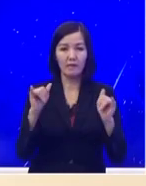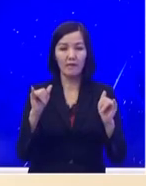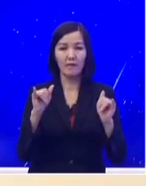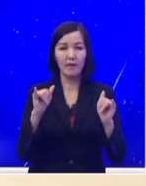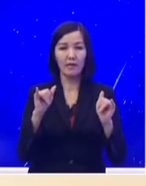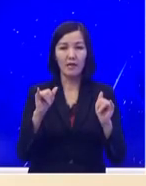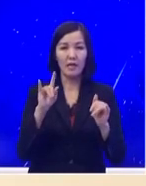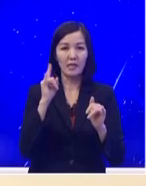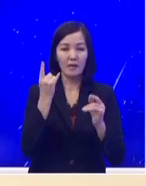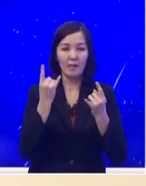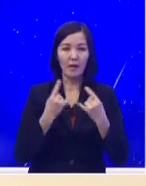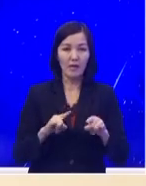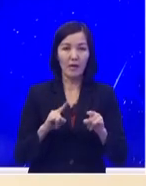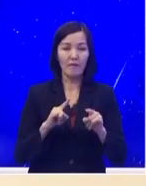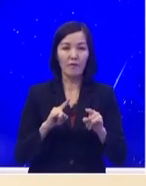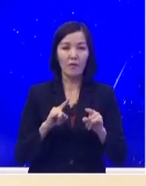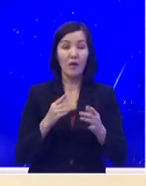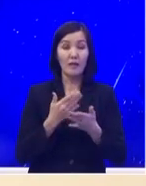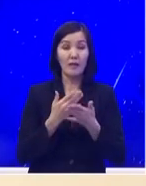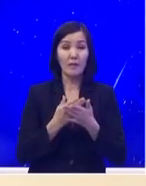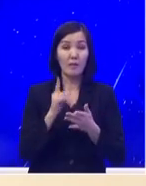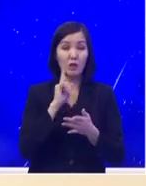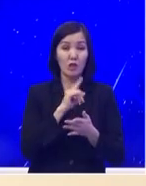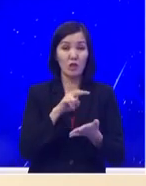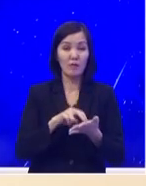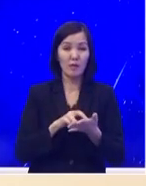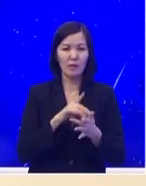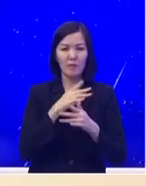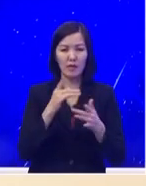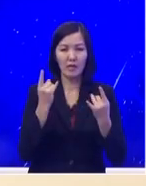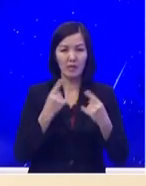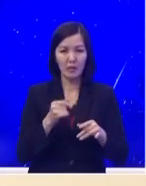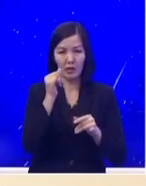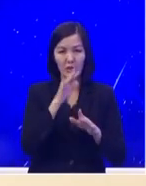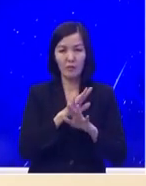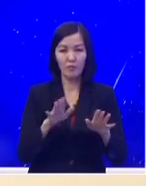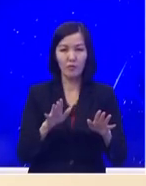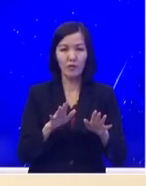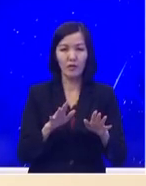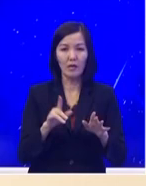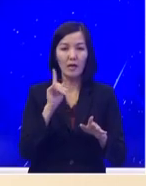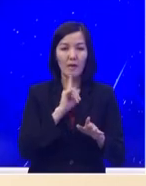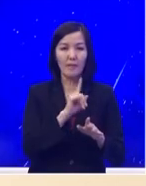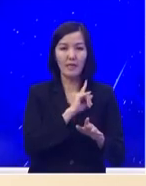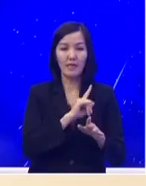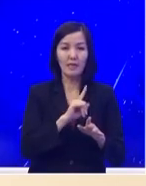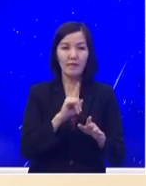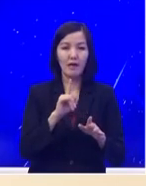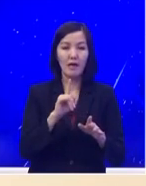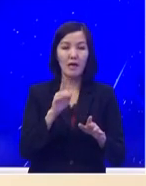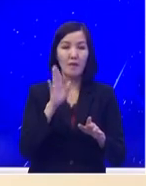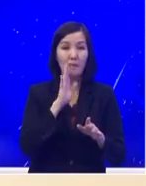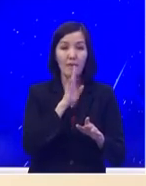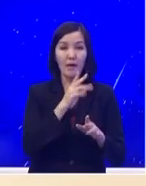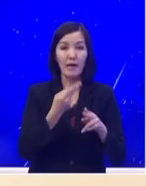демографию страны. Некоторые женщины боятся рожать много детей. Лично за себя могу сказать, что для меня материнство – это счастье. В то же время я